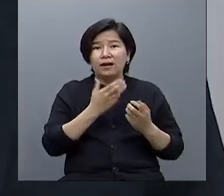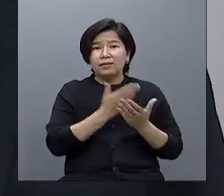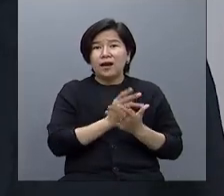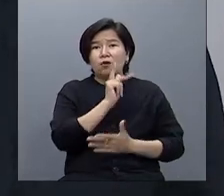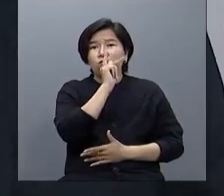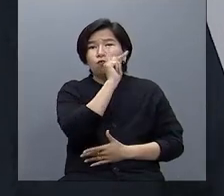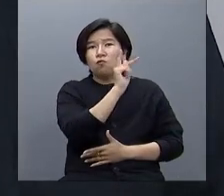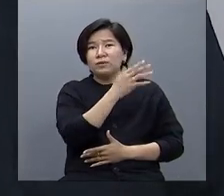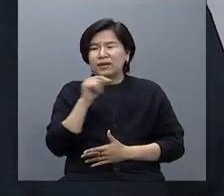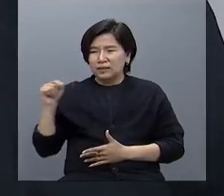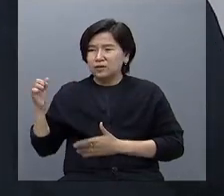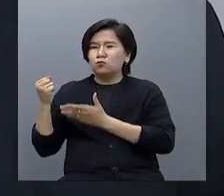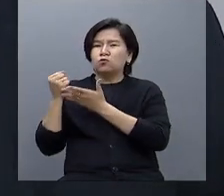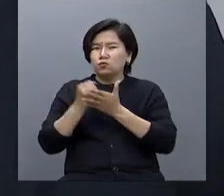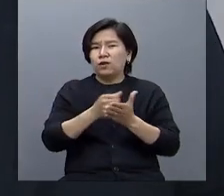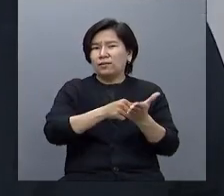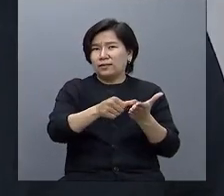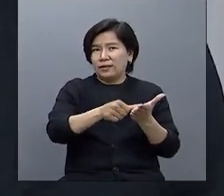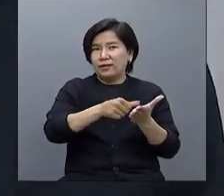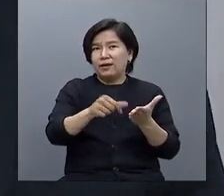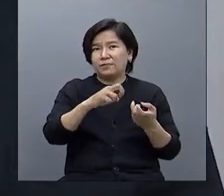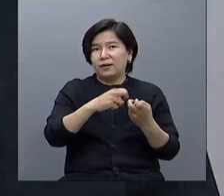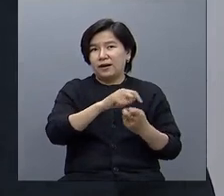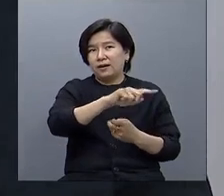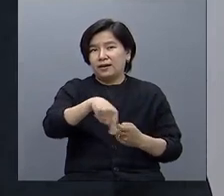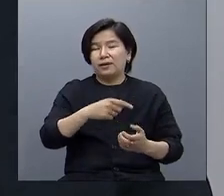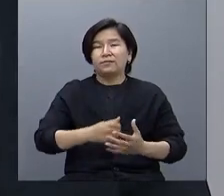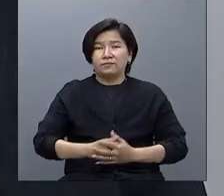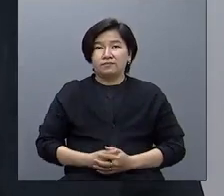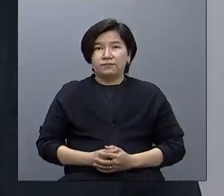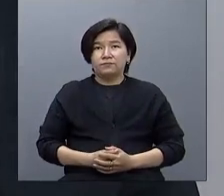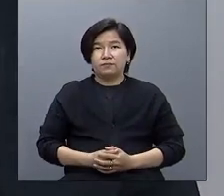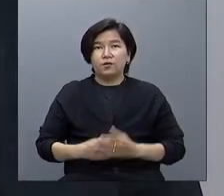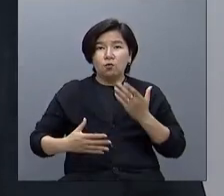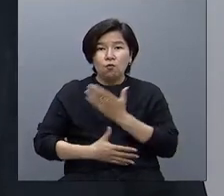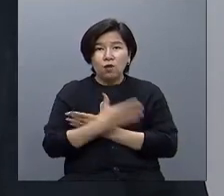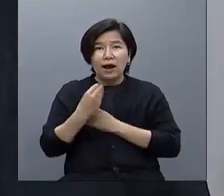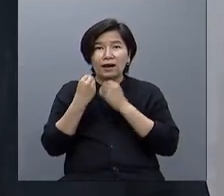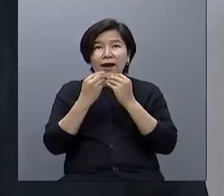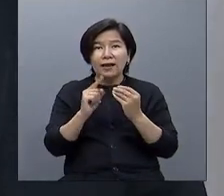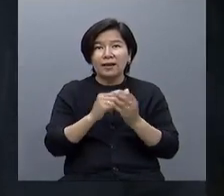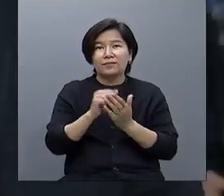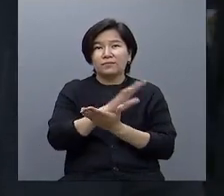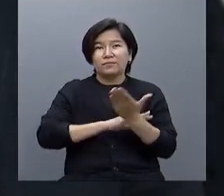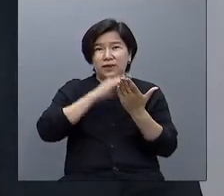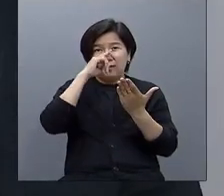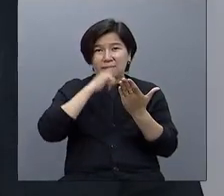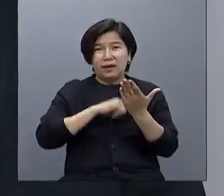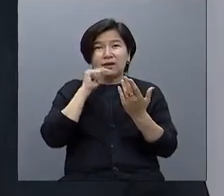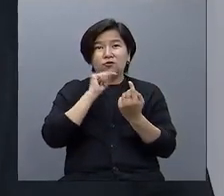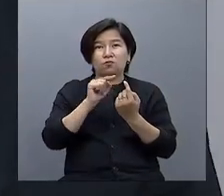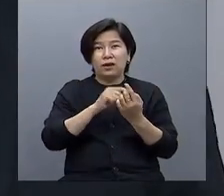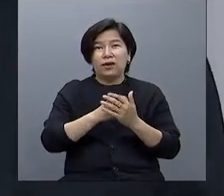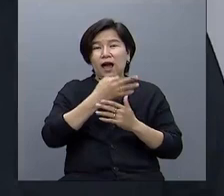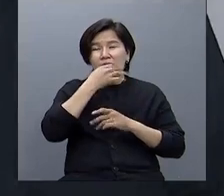เข้ามาแก้ปัญหาที่มันถูกสร้างปัญหามาจากหลายๆรัฐบาลเพื่อจะเปิดโอกาสให้ดินแผ่นดินไทยเนี่ยมันยังคง